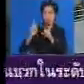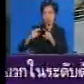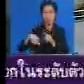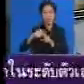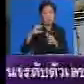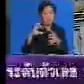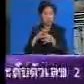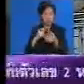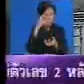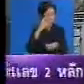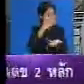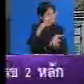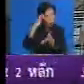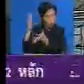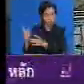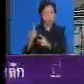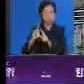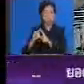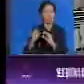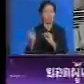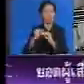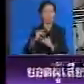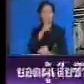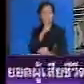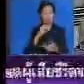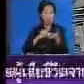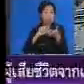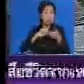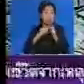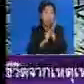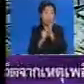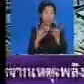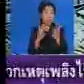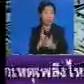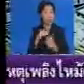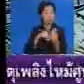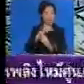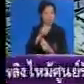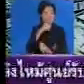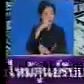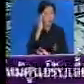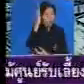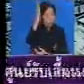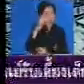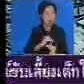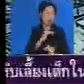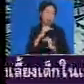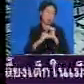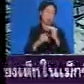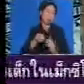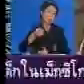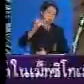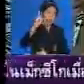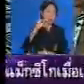กระจายตลาดส่งออกมากยิ่งขึ้นหากไม่แก้ไขปัญหานี้ในอนาคตนะครับอาจจะทำให้เศรษฐกิจไทยนั้นเติบเกบโตในระดับต่ำและไม่มีความ